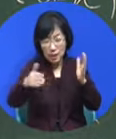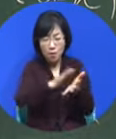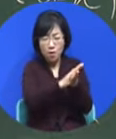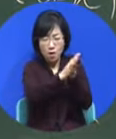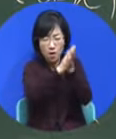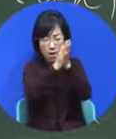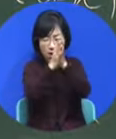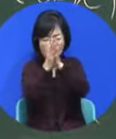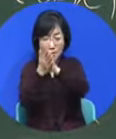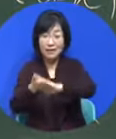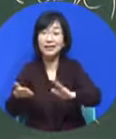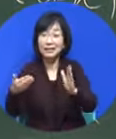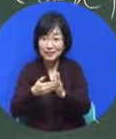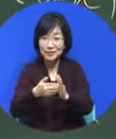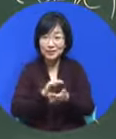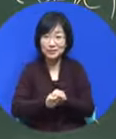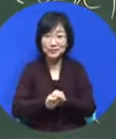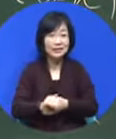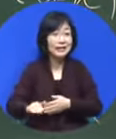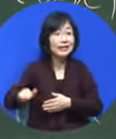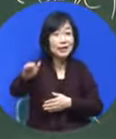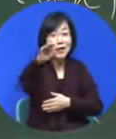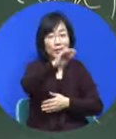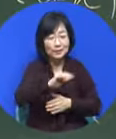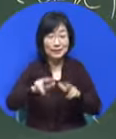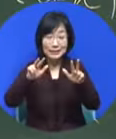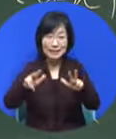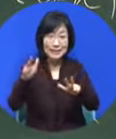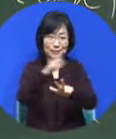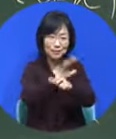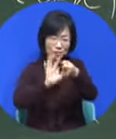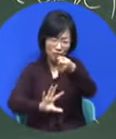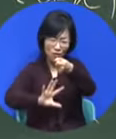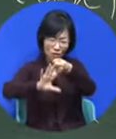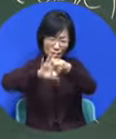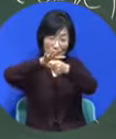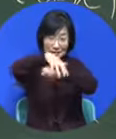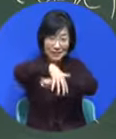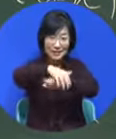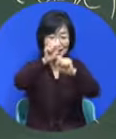축복는 러분은 전세계로 나가서